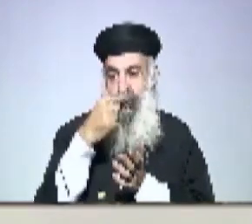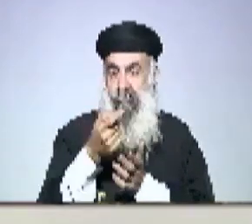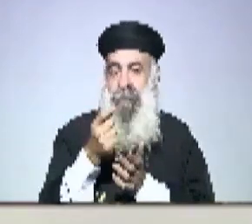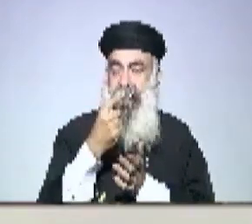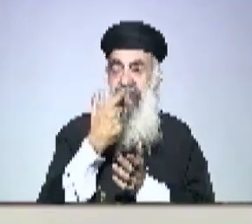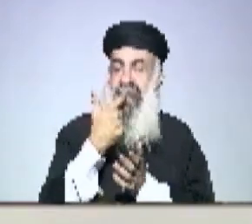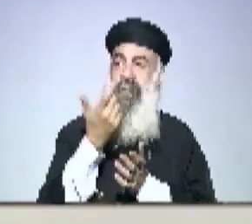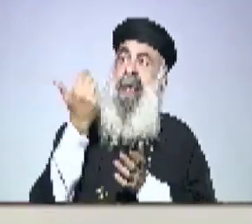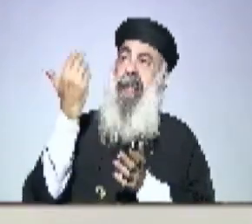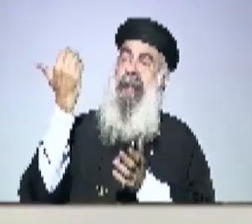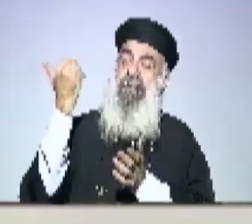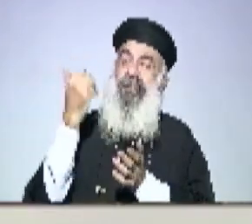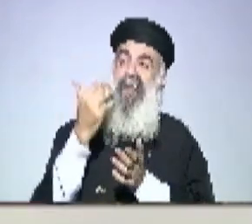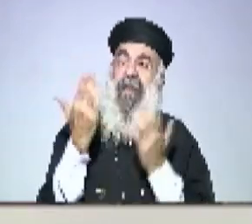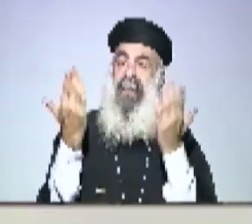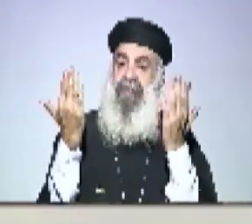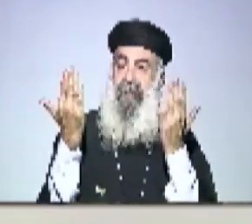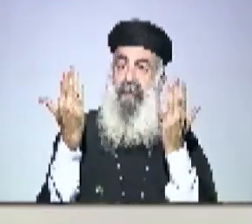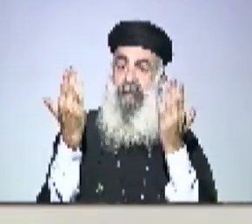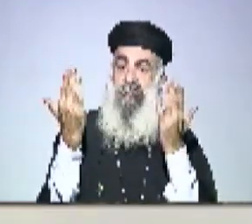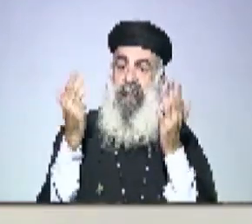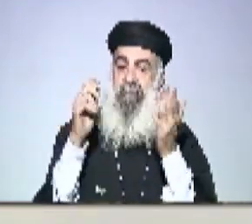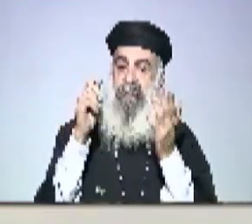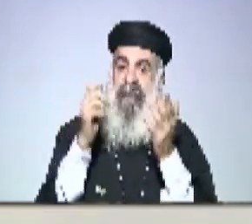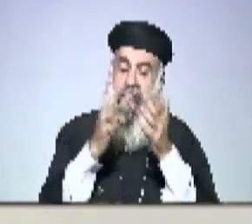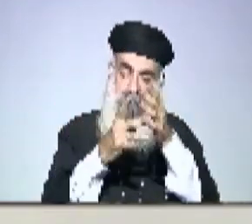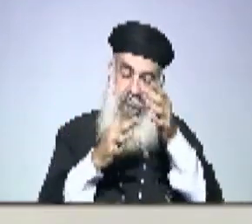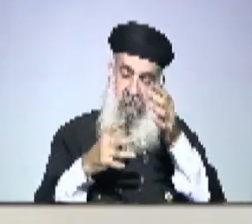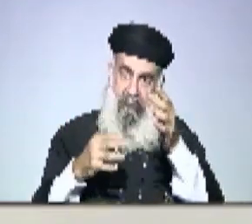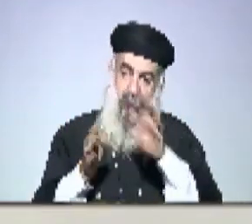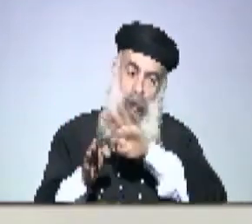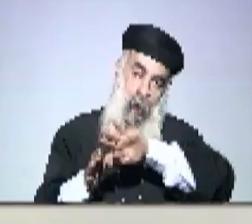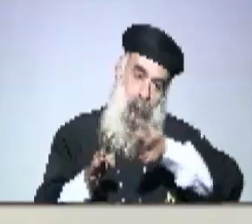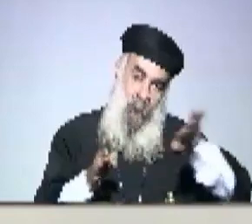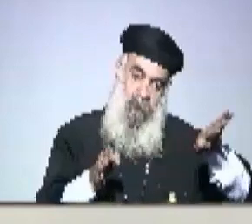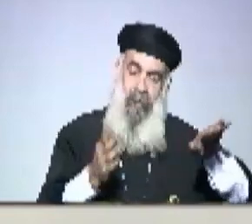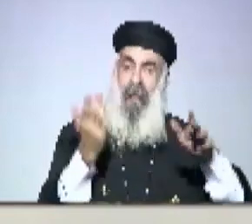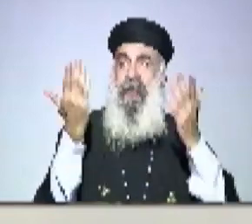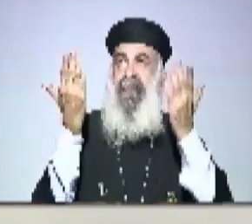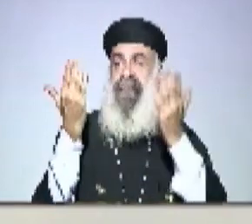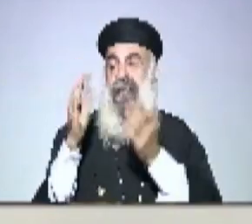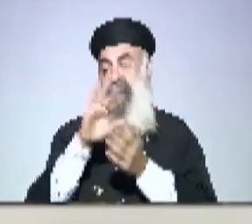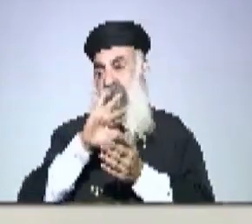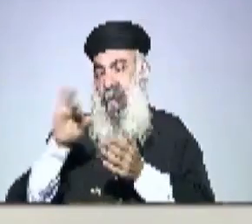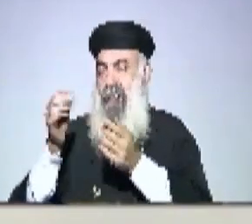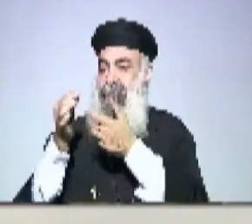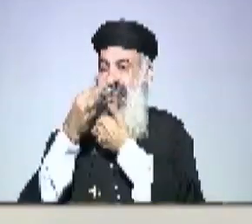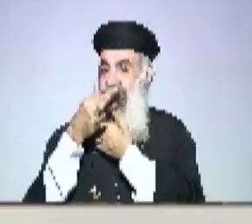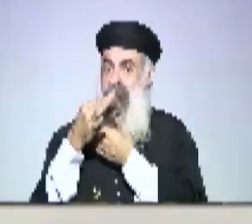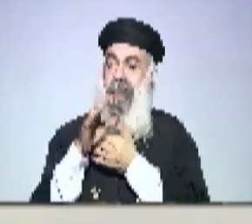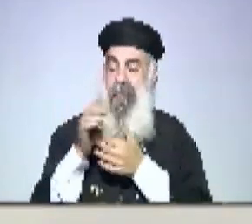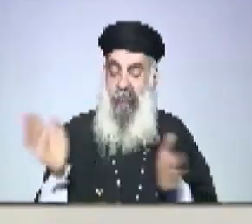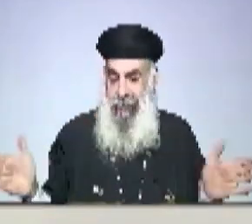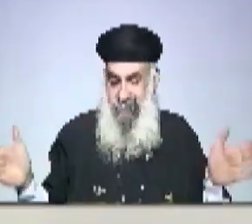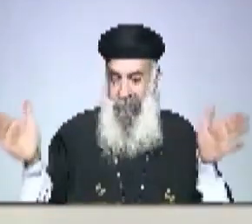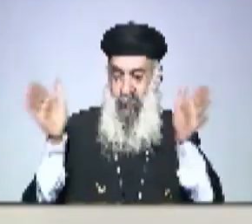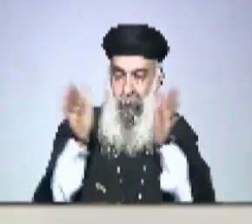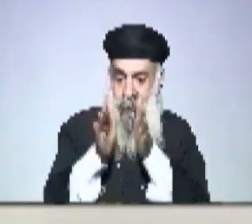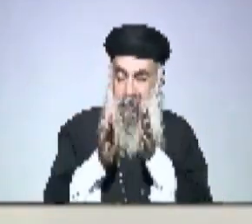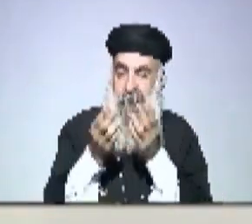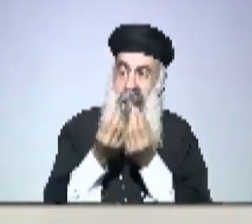زمان بيصلوا المزامير منفصله عن القداس دلوقتي احنا ضمنهم على